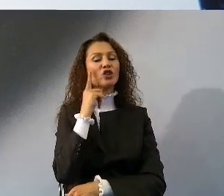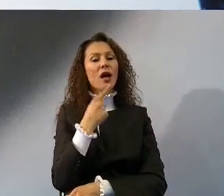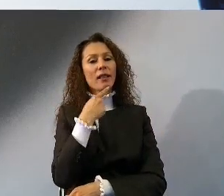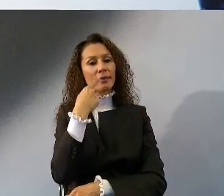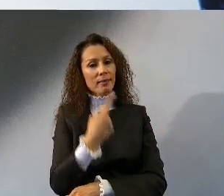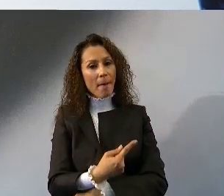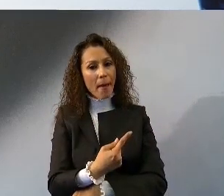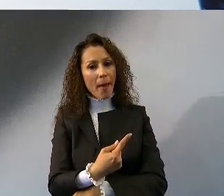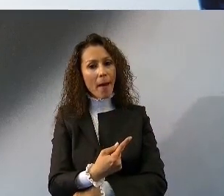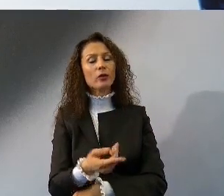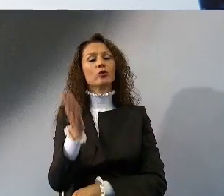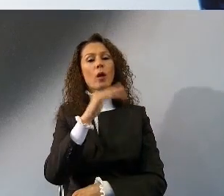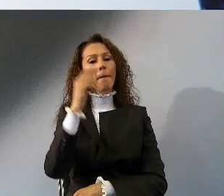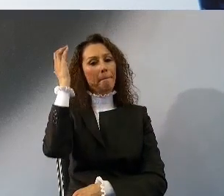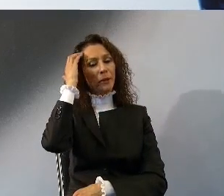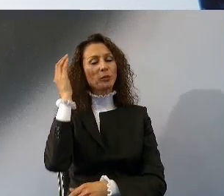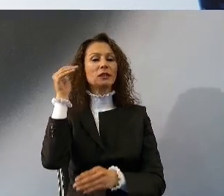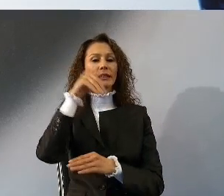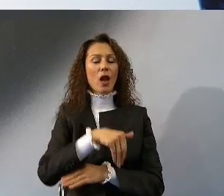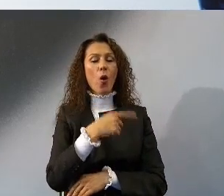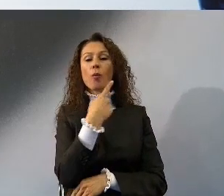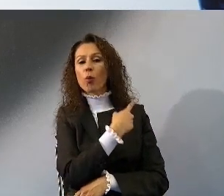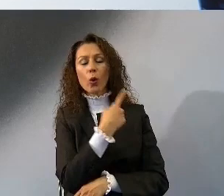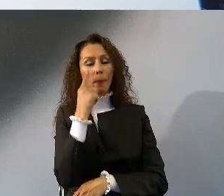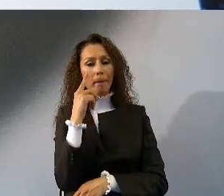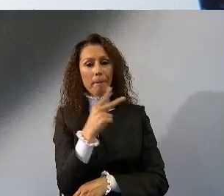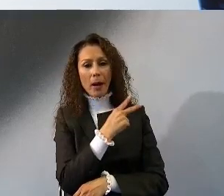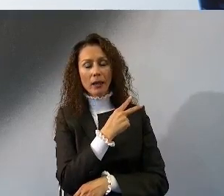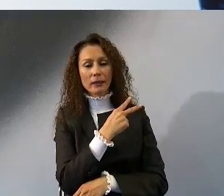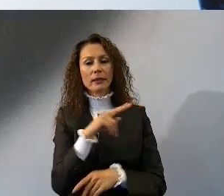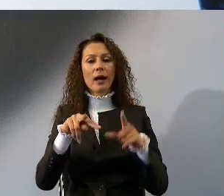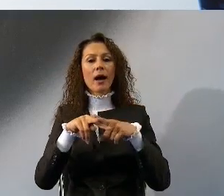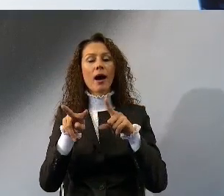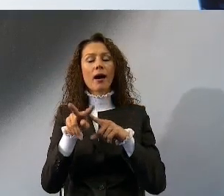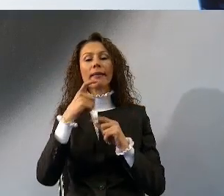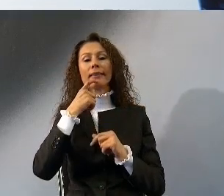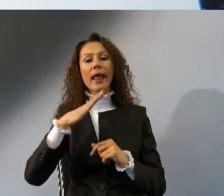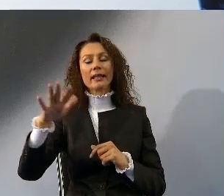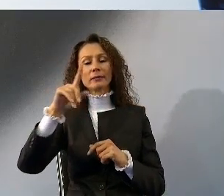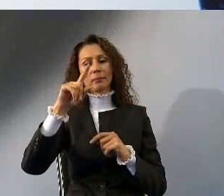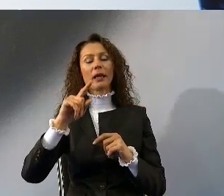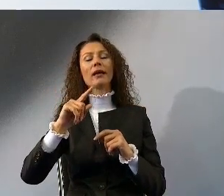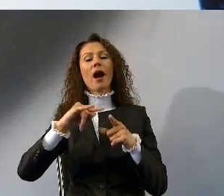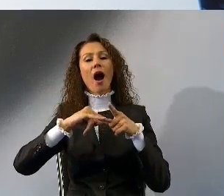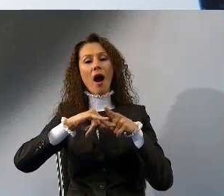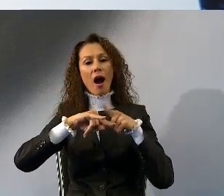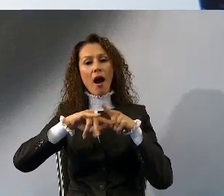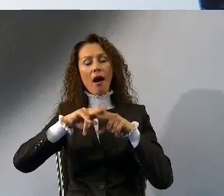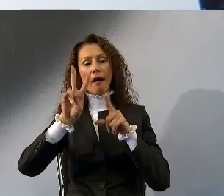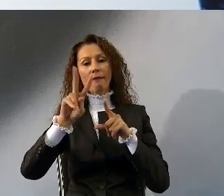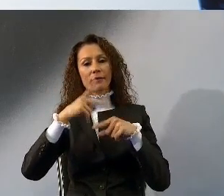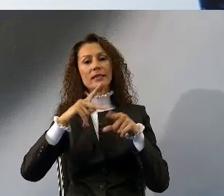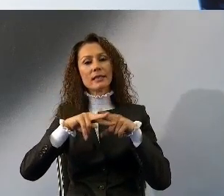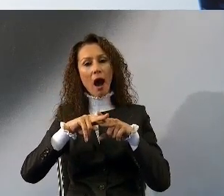ettiğimizde başımıza bu geliyor. Bakın bu Akdeniz Havzası'nın bir haritası. Görüyorsunuz Türkiye'nin